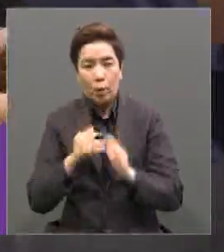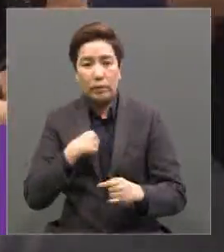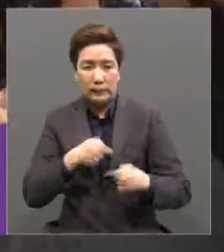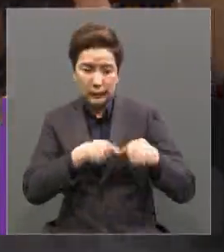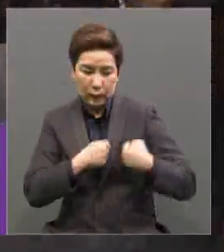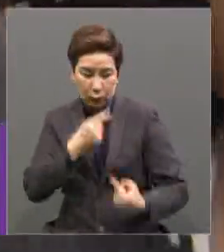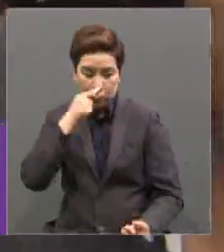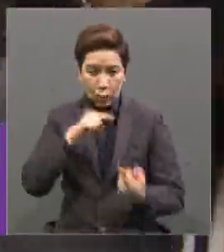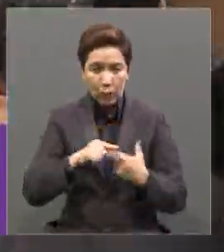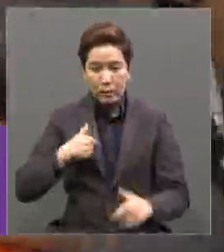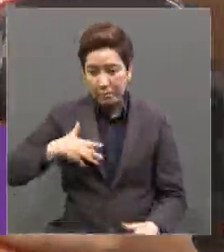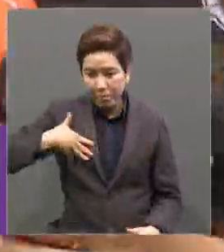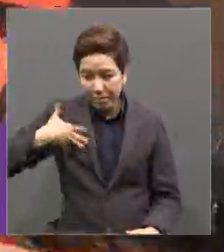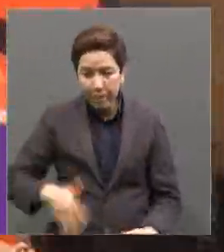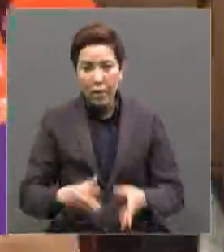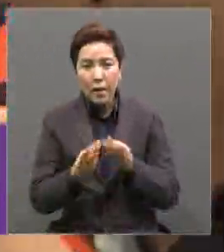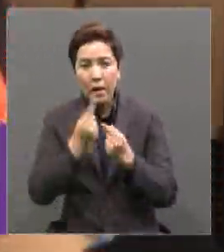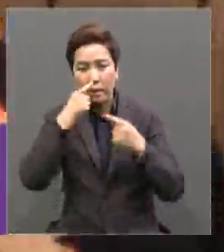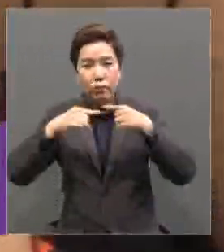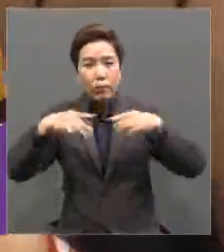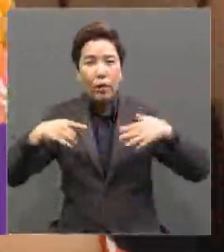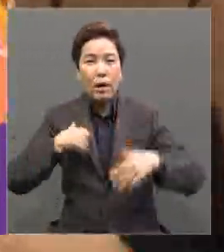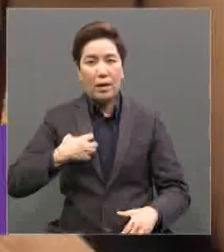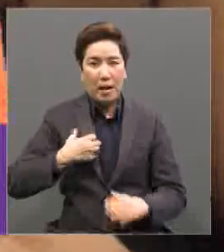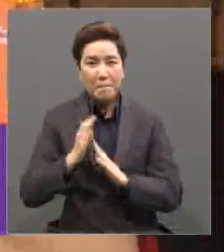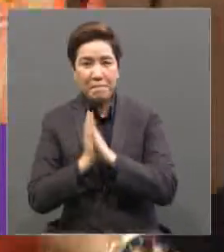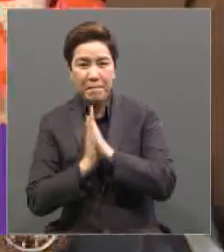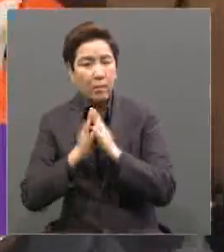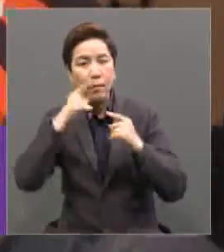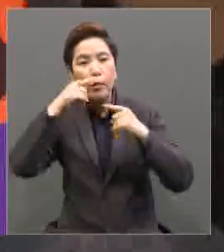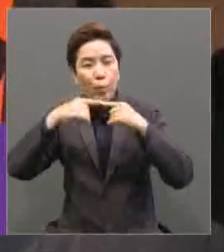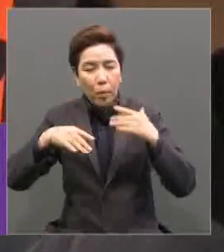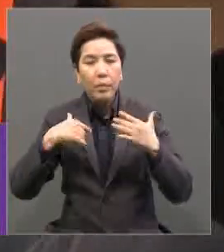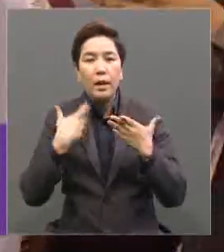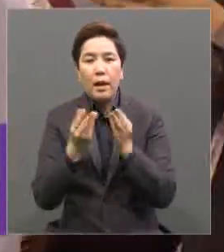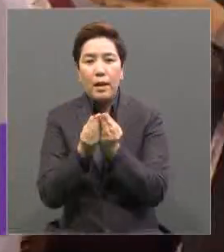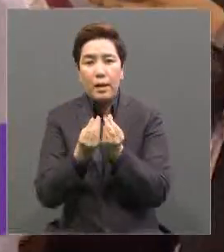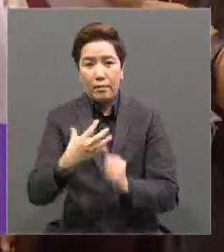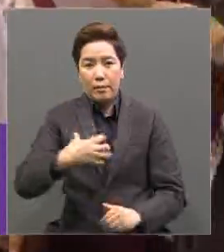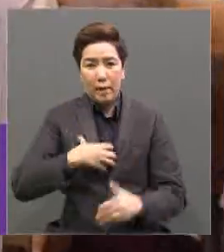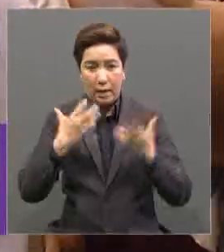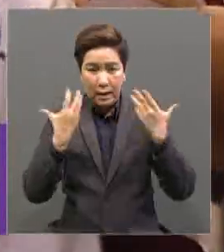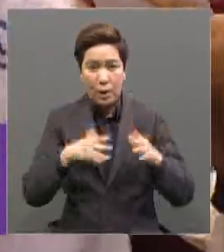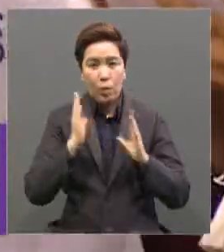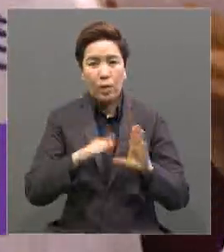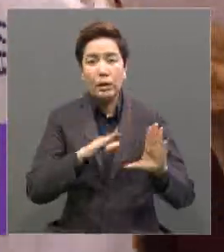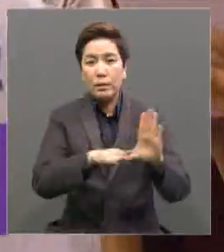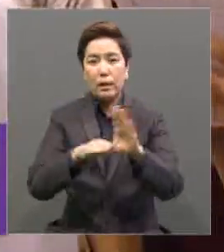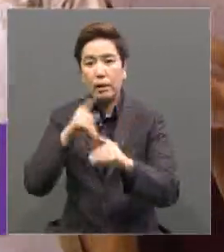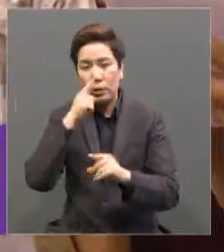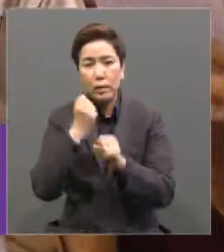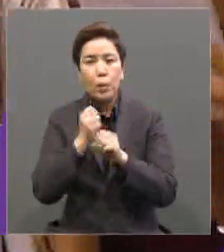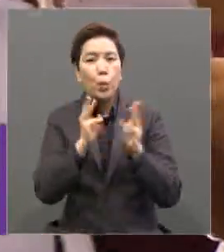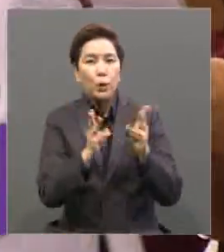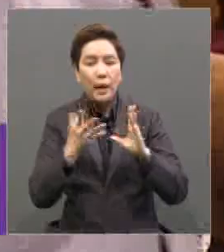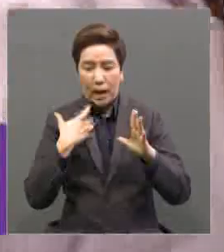มหวังแล้วก็พลาดหวังนะครับที่ไม่ได้หมายเลขตามที่ตัวเองตั้งใจเอาไว้โดยได้หมายเลขประจำตัวแล้วผู้สมัครต่างซักซ้อมท่าทางในการ